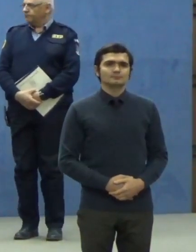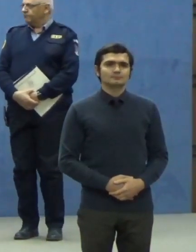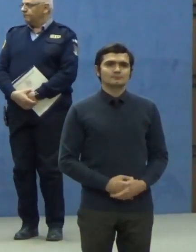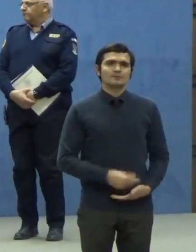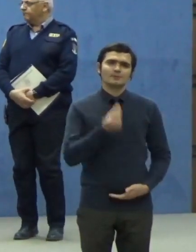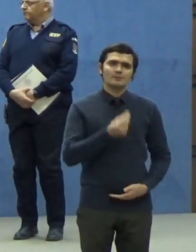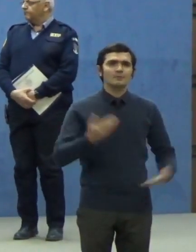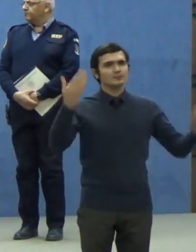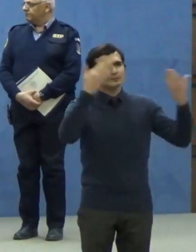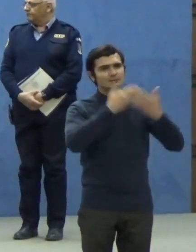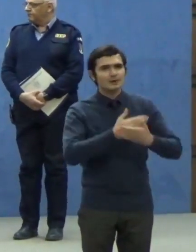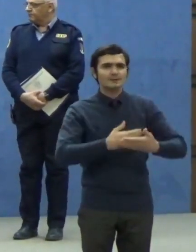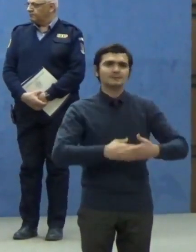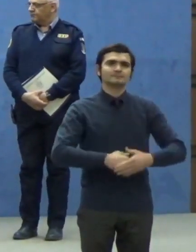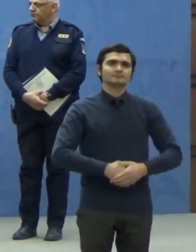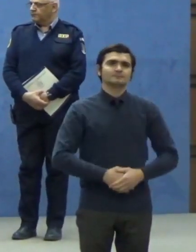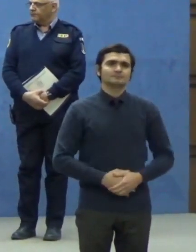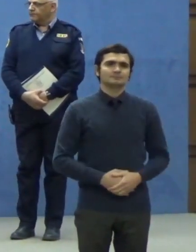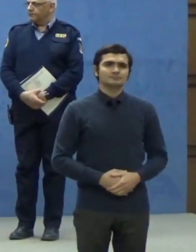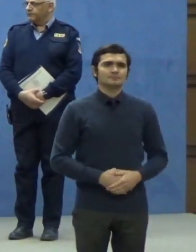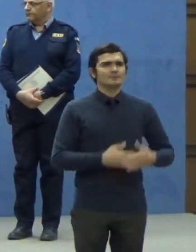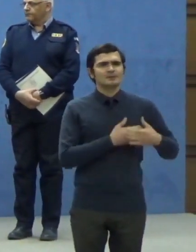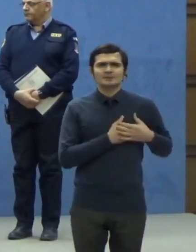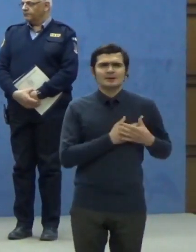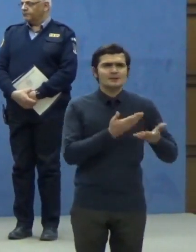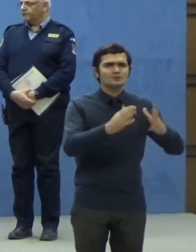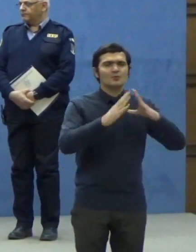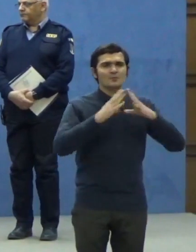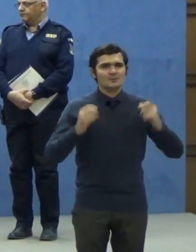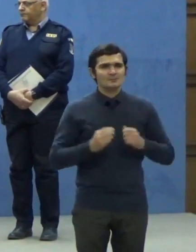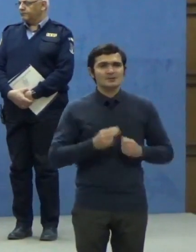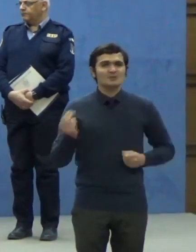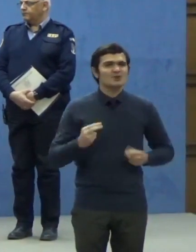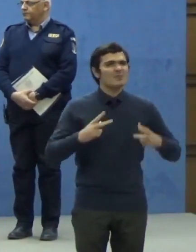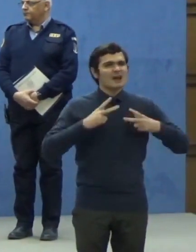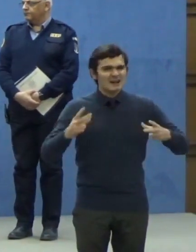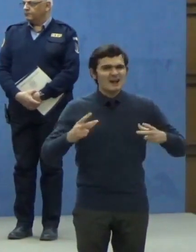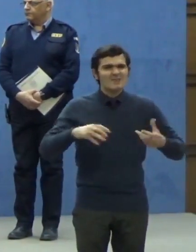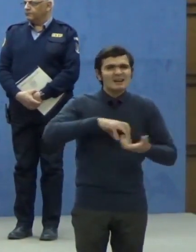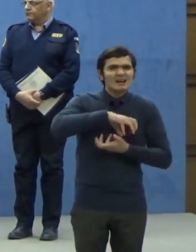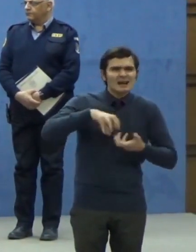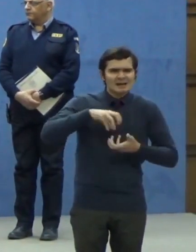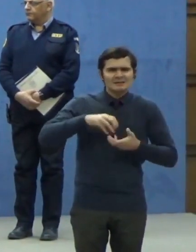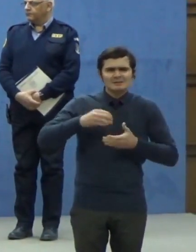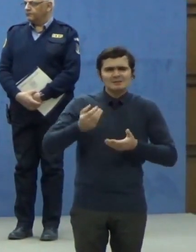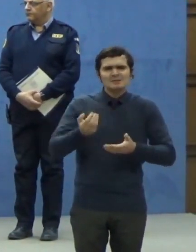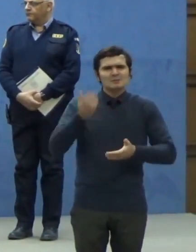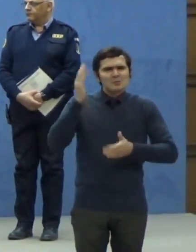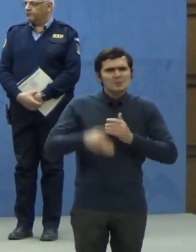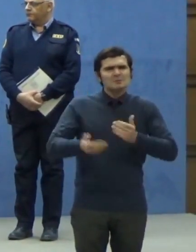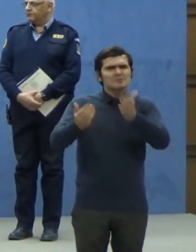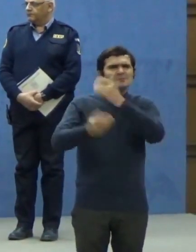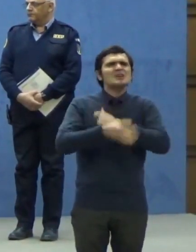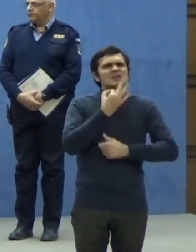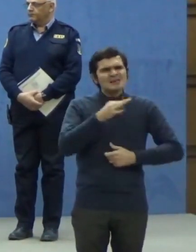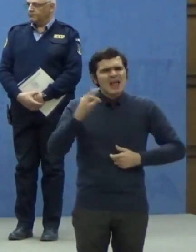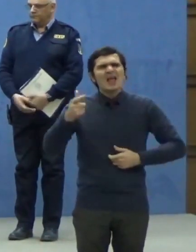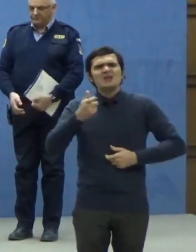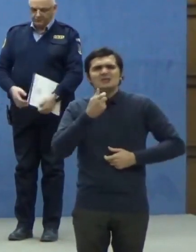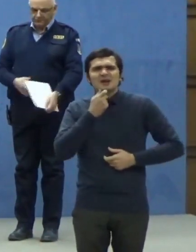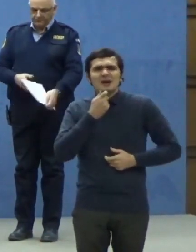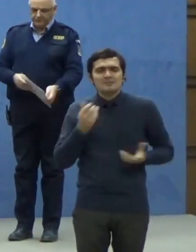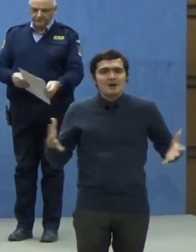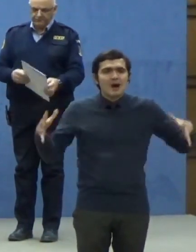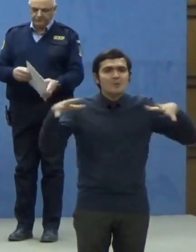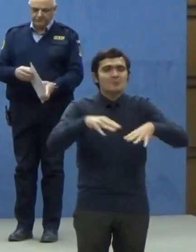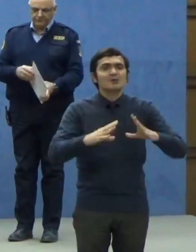Bună seara! Dragi români, cea mai gravă criză din ultimii zeci de ani a cuprins și România.